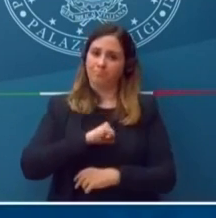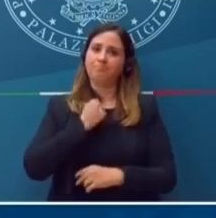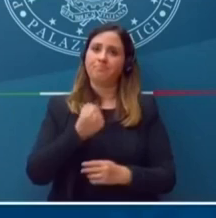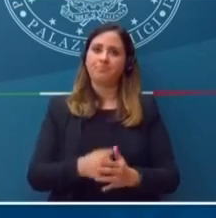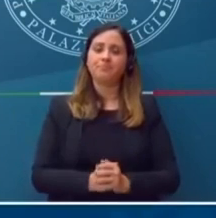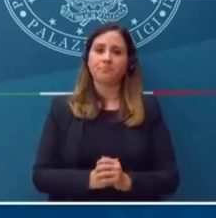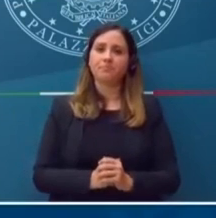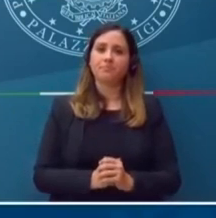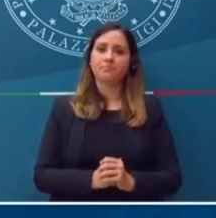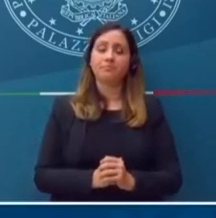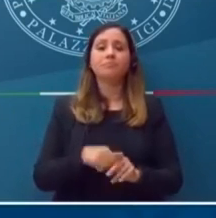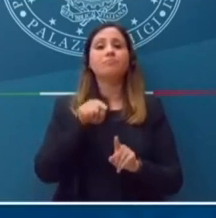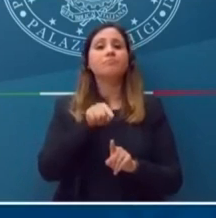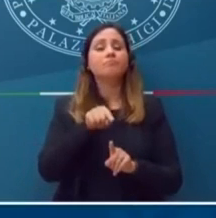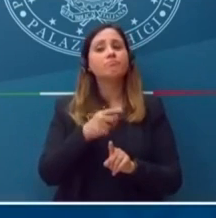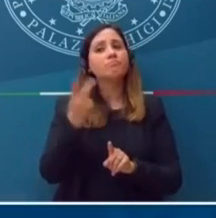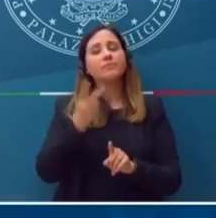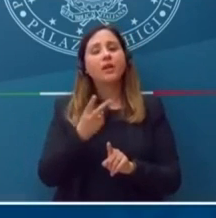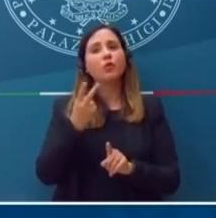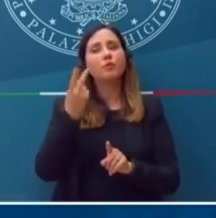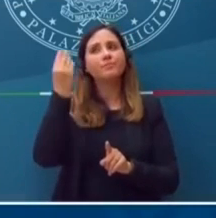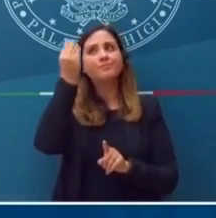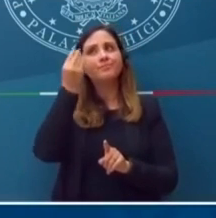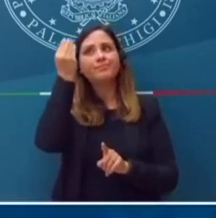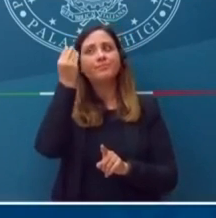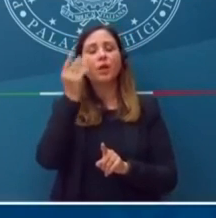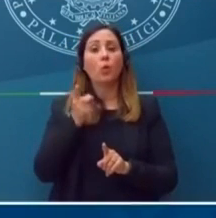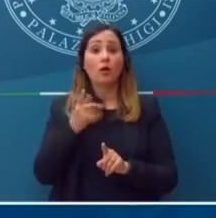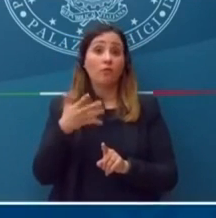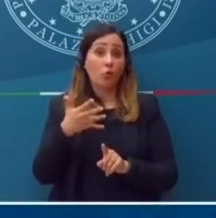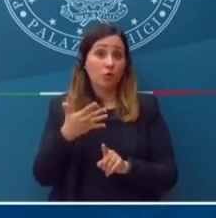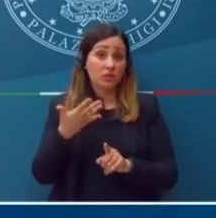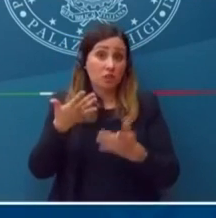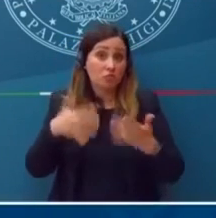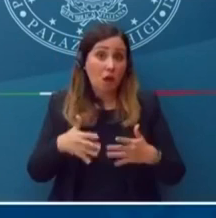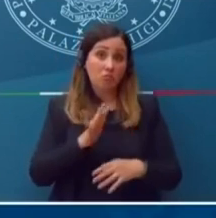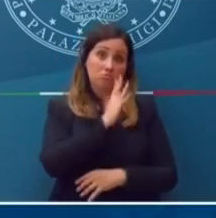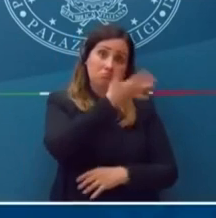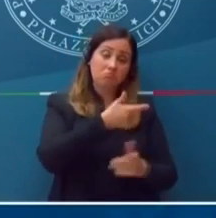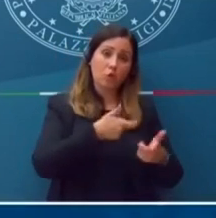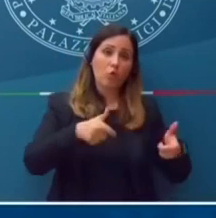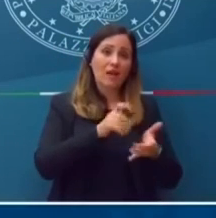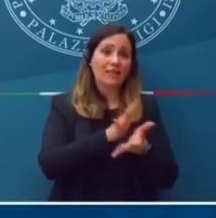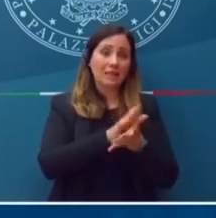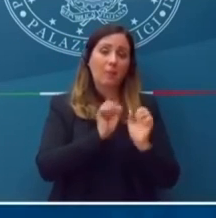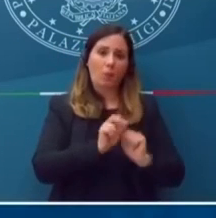E qui la considerazione da fare è che, e forse l'ho già fatta in un'altra conferenza stampa, è che con